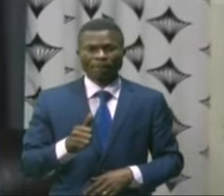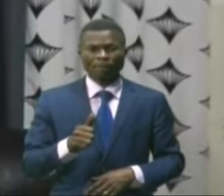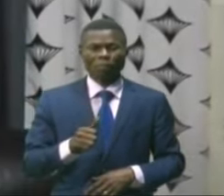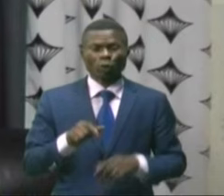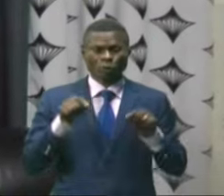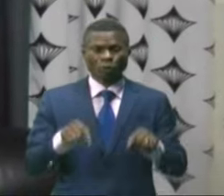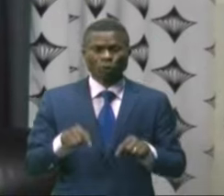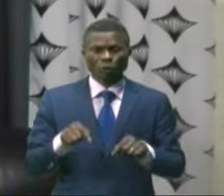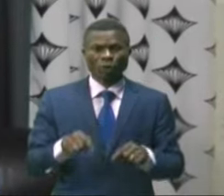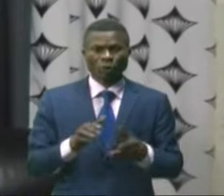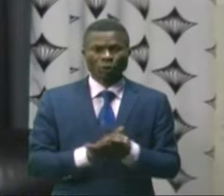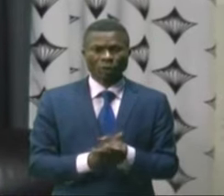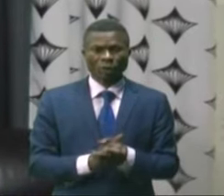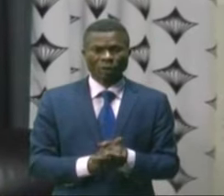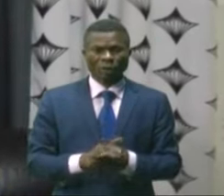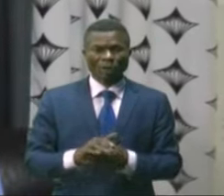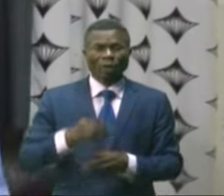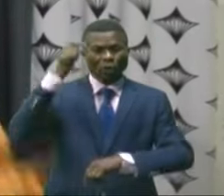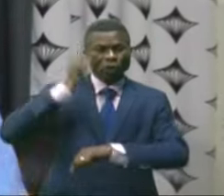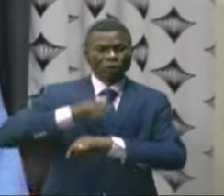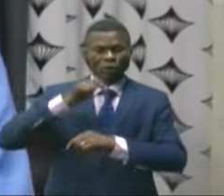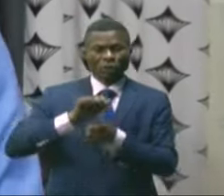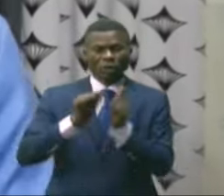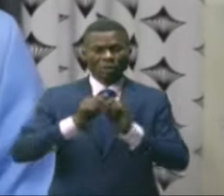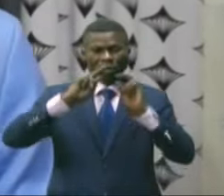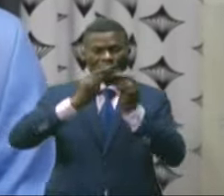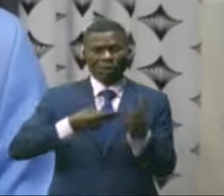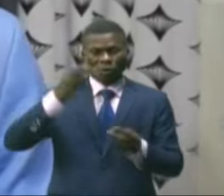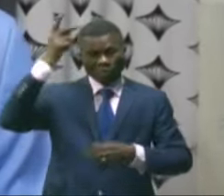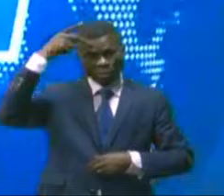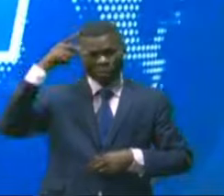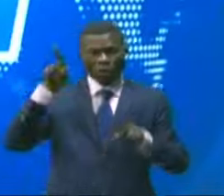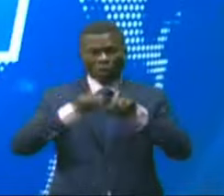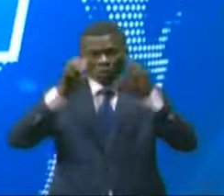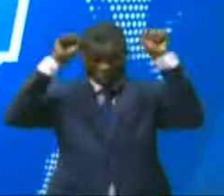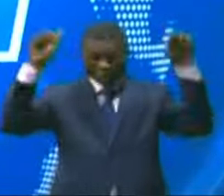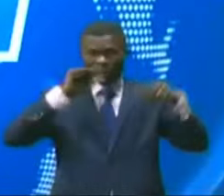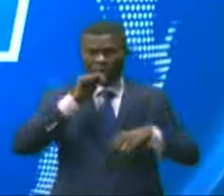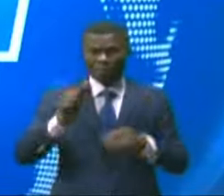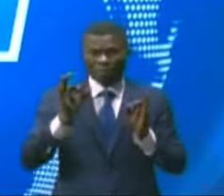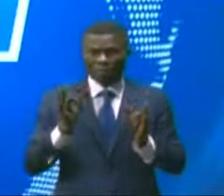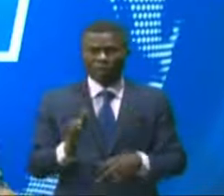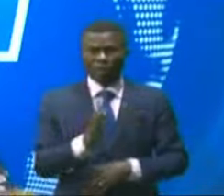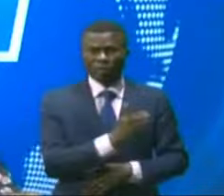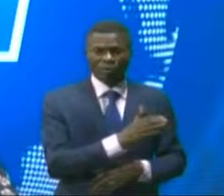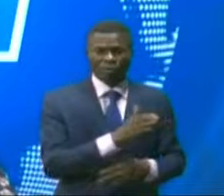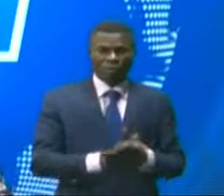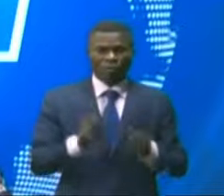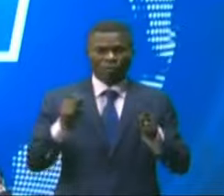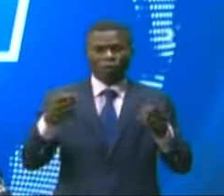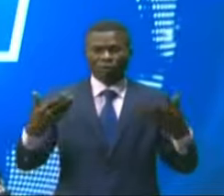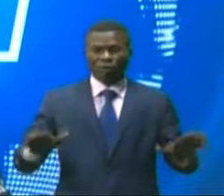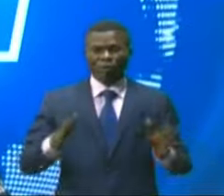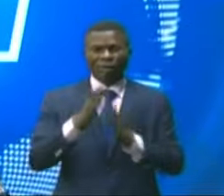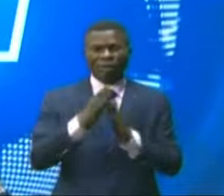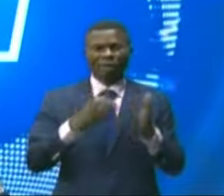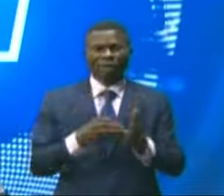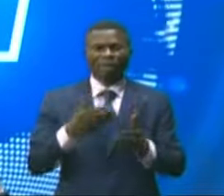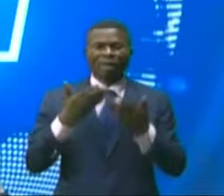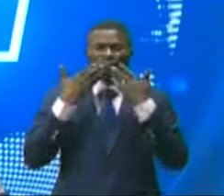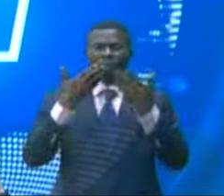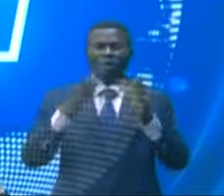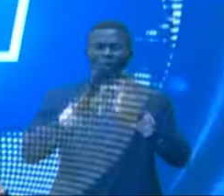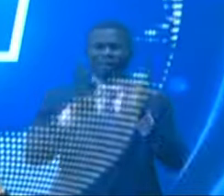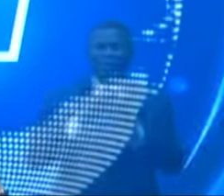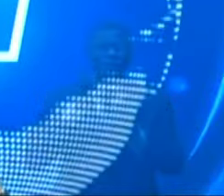aujourd'hui trancher les affaires de l'UDPS comme président de l'UDPS. Fin de ce journal, madame, messieurs, merci à vous de